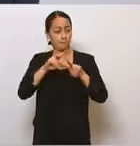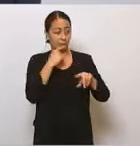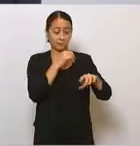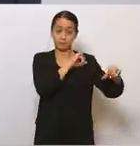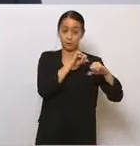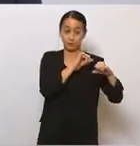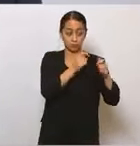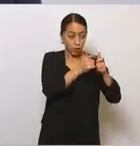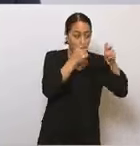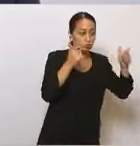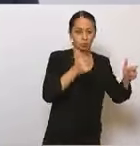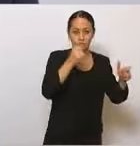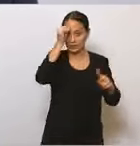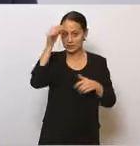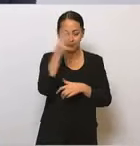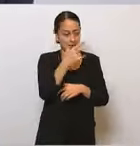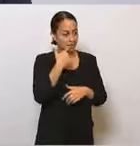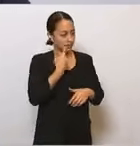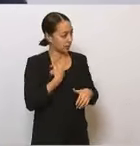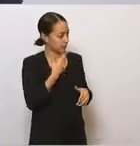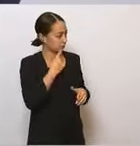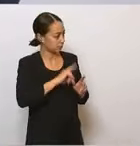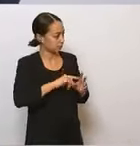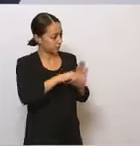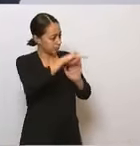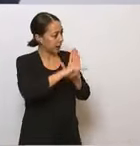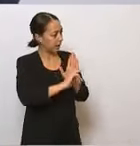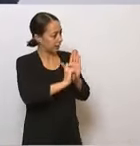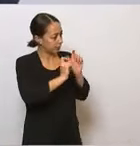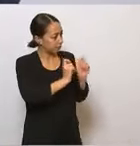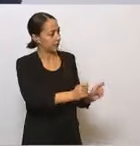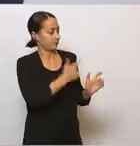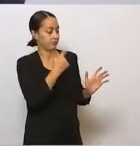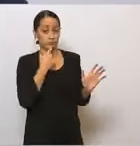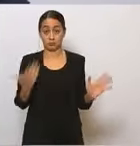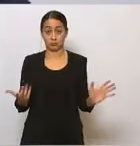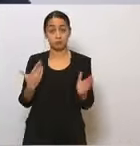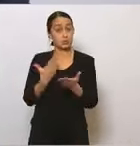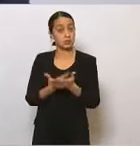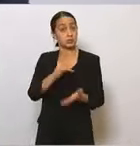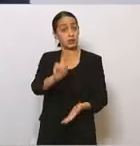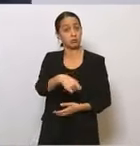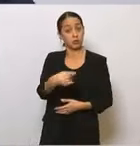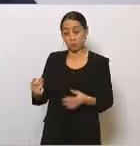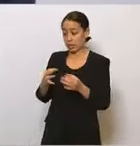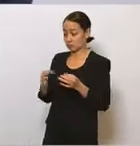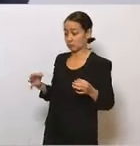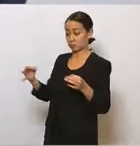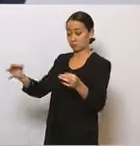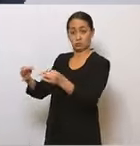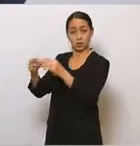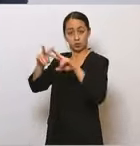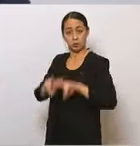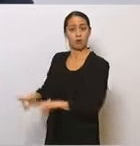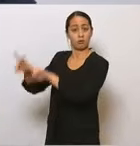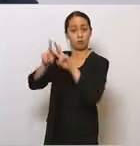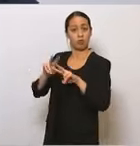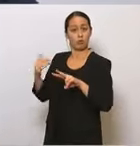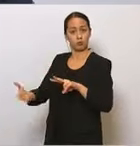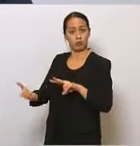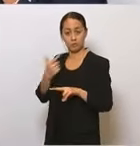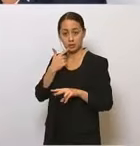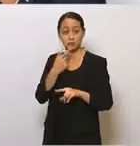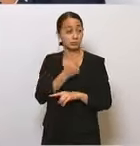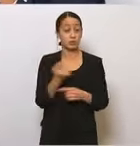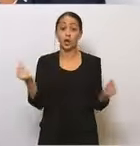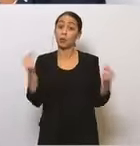Jusqu'ici, ceux-ci servent des citoyens européens et il est normal que l'Europe pose ses règles sur son propre sol. Je ne crois pas d'ailleurs que les Américains consultent beaucoup